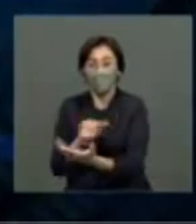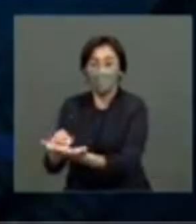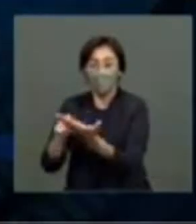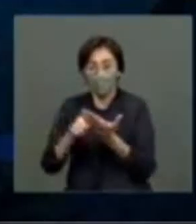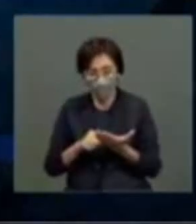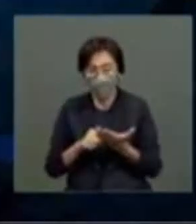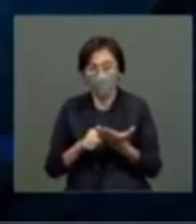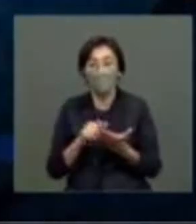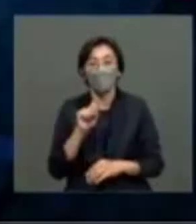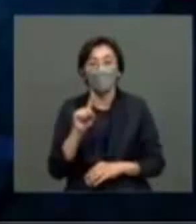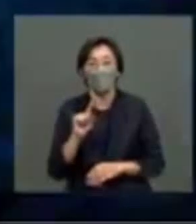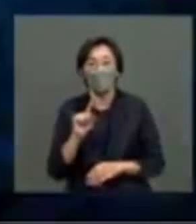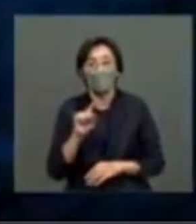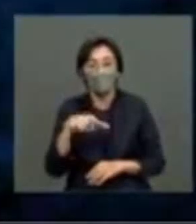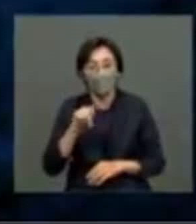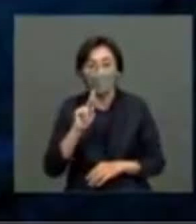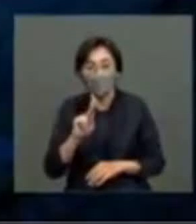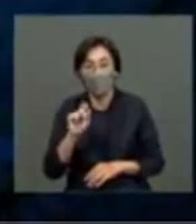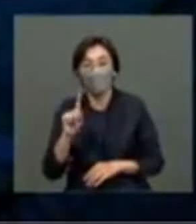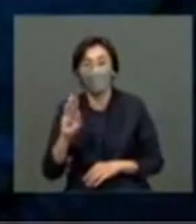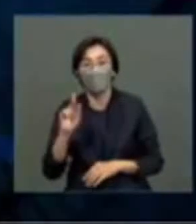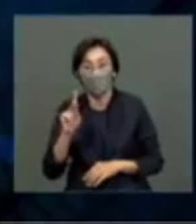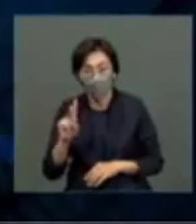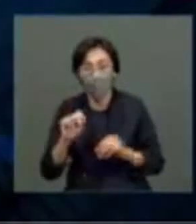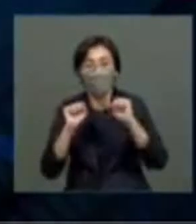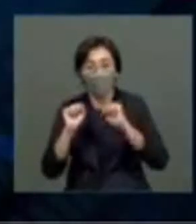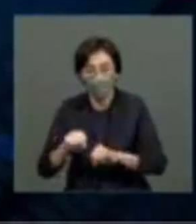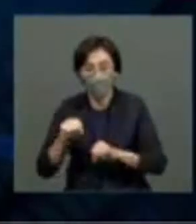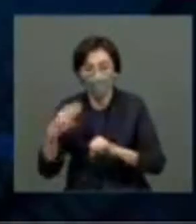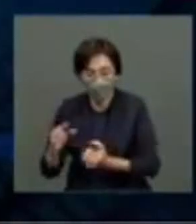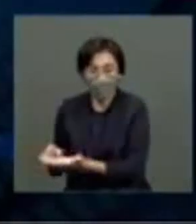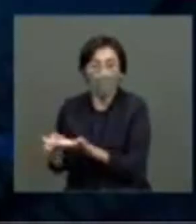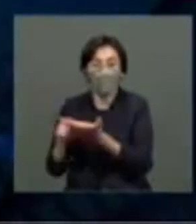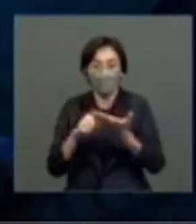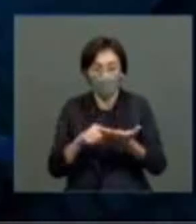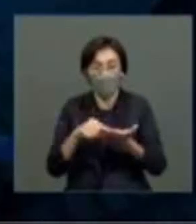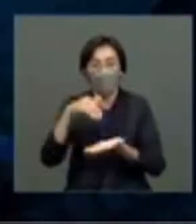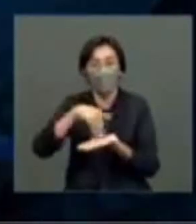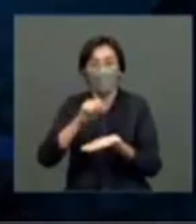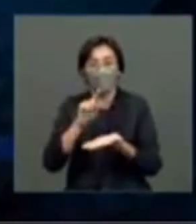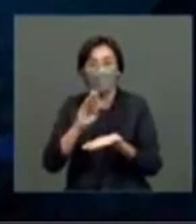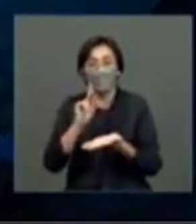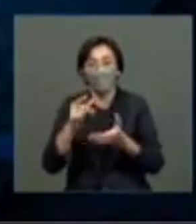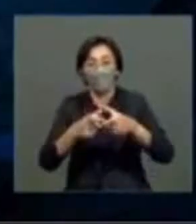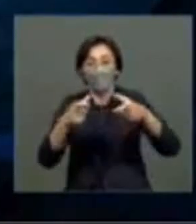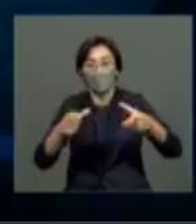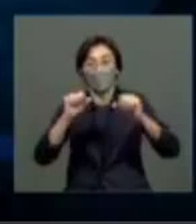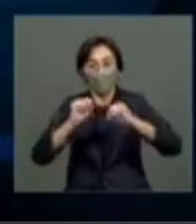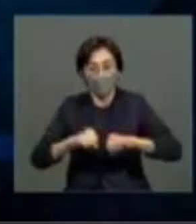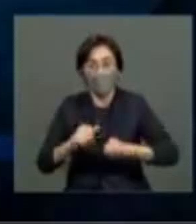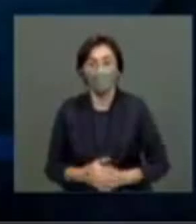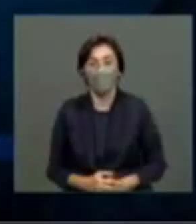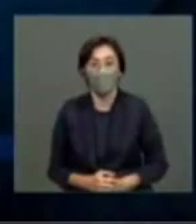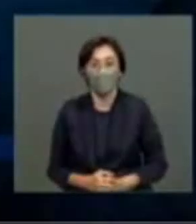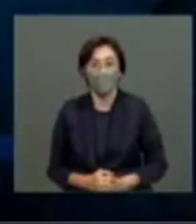และตุลาคมเขาบอกว่าจะเข้ามาอีก 24ล้านโด๊สใช่แต่ว่า